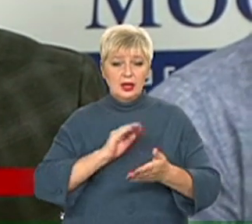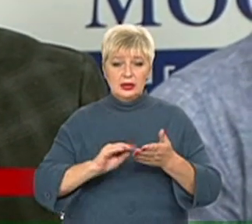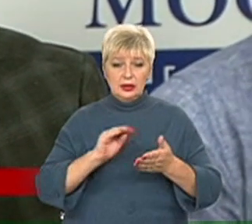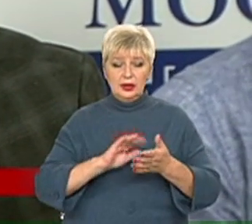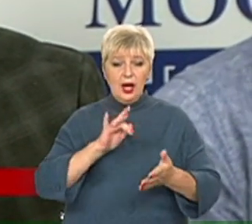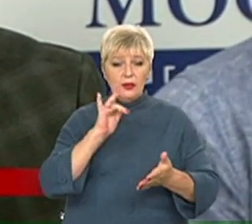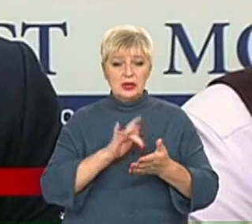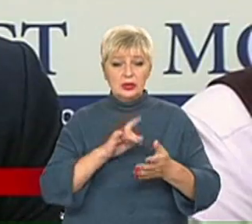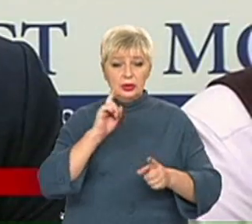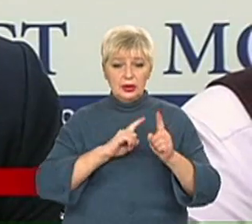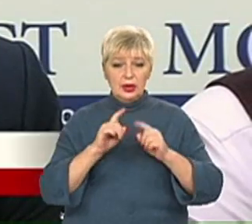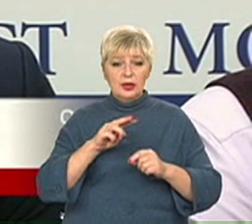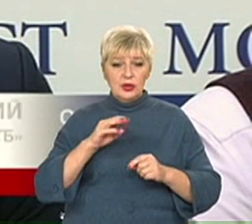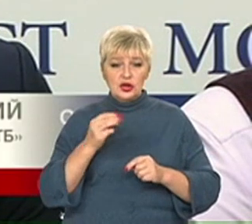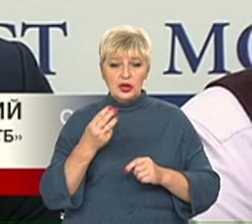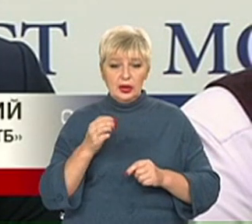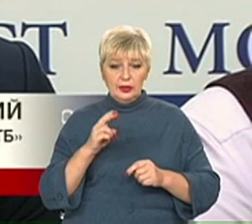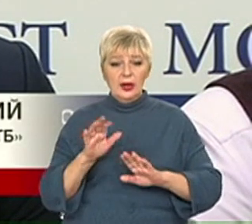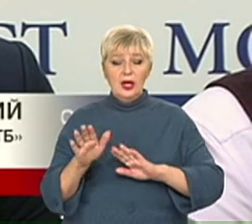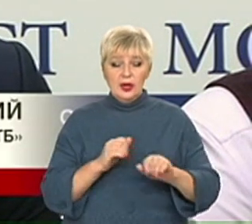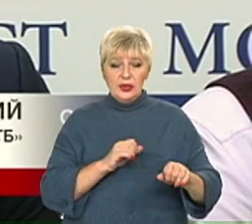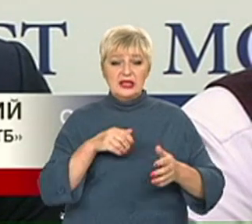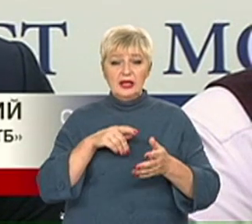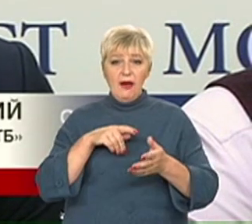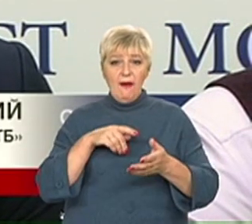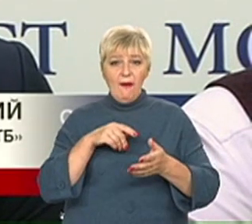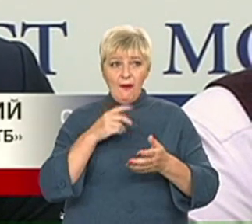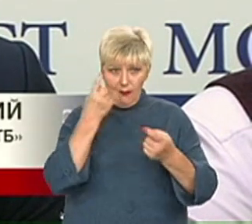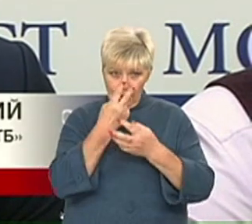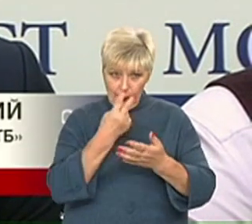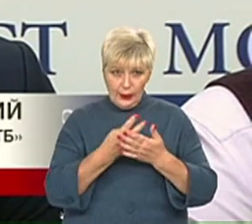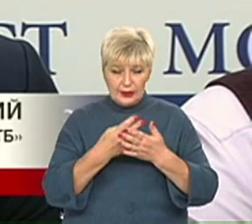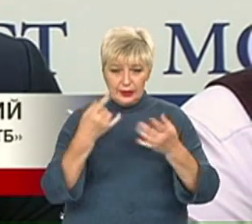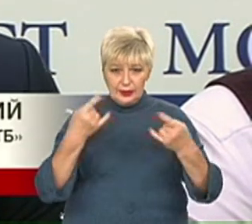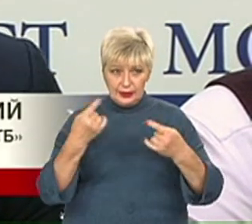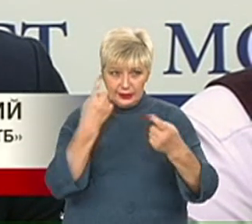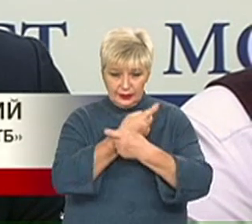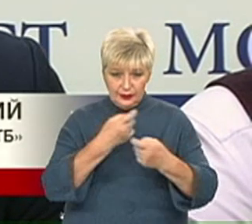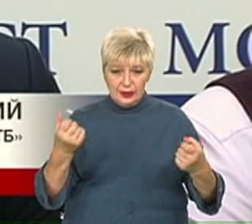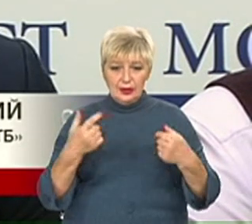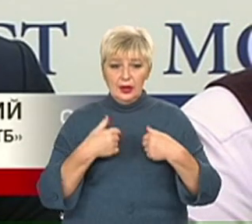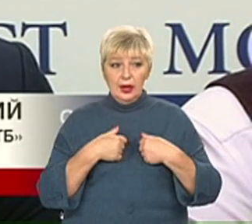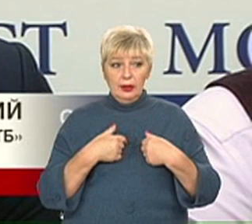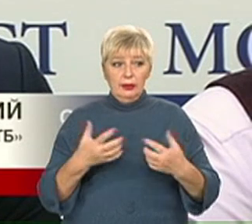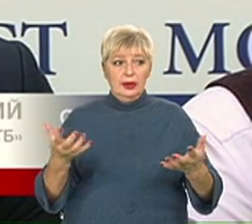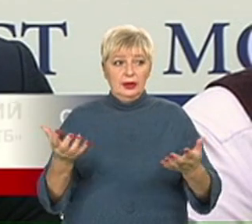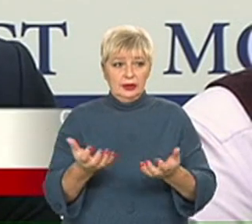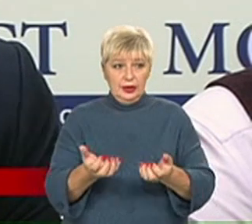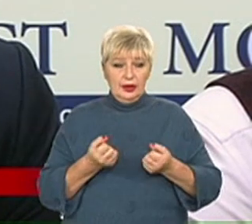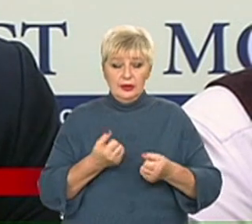секретаря міської ради Мішалова. Після виходу цього сюжету в ефір ми отримали просто шалений фідбек